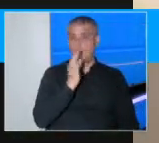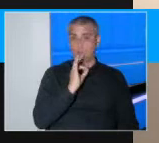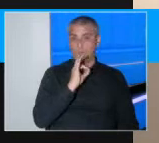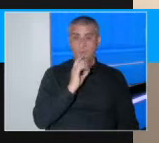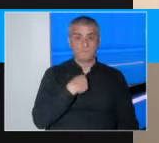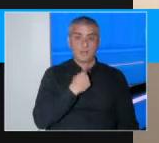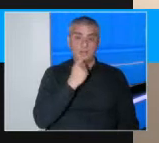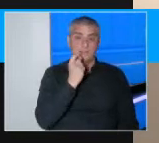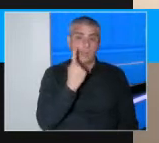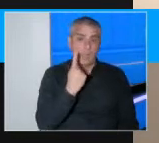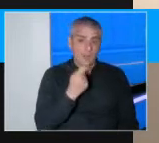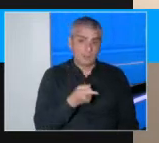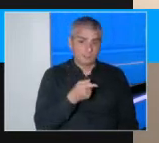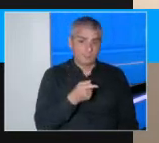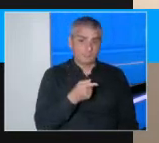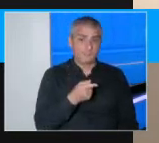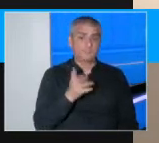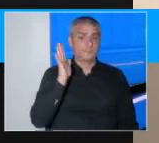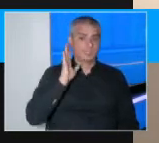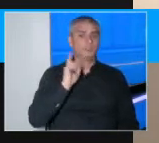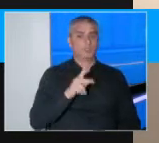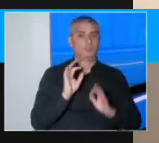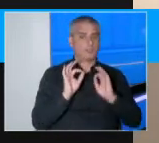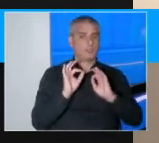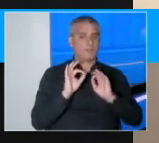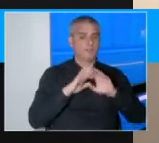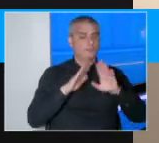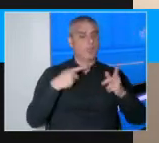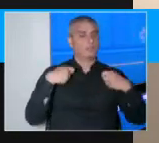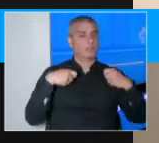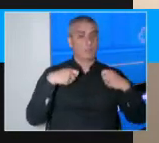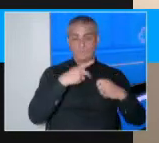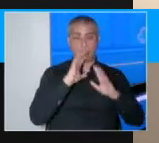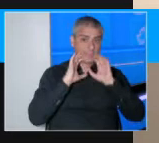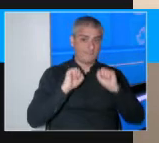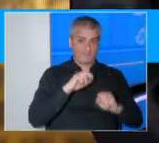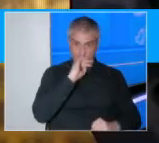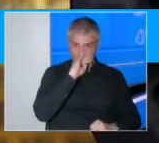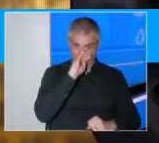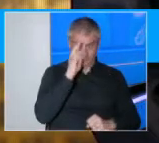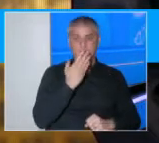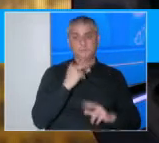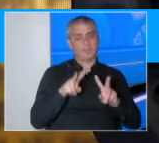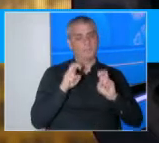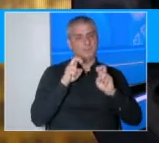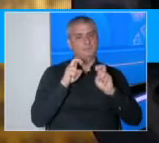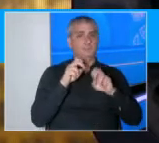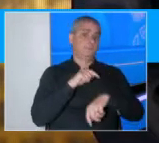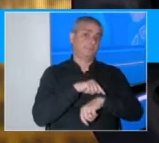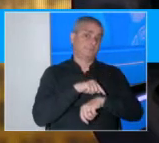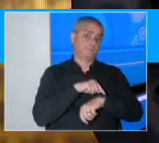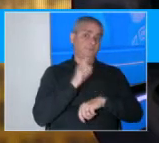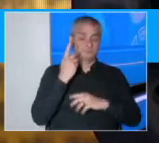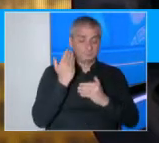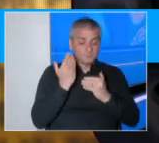אבל נגיד רק מילה אחת על זה, ברקע יש באמת את השולחן הדיפלומטי בווינה, וישראל מנצלת כאן חלון זמן, שבו